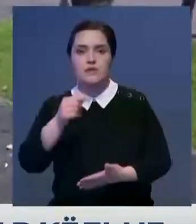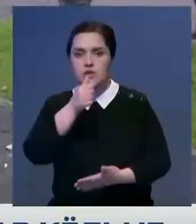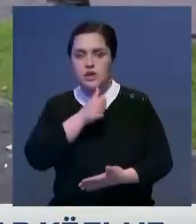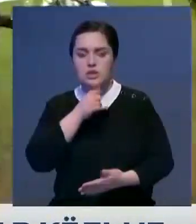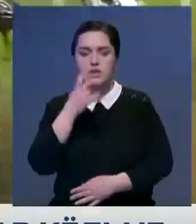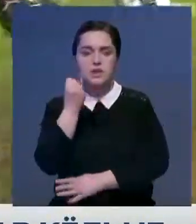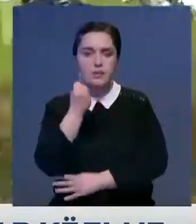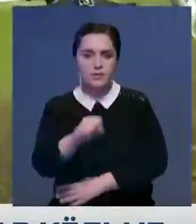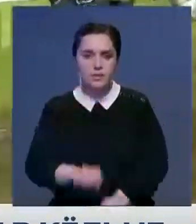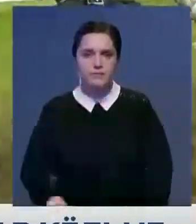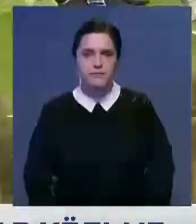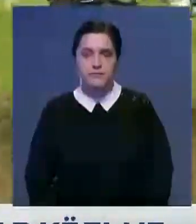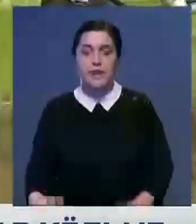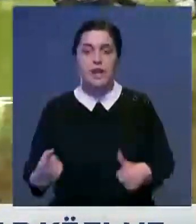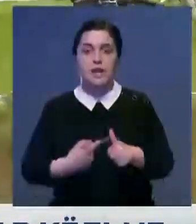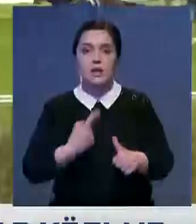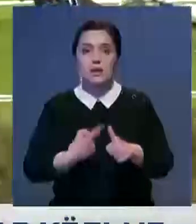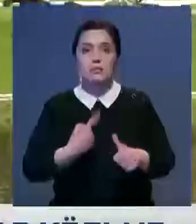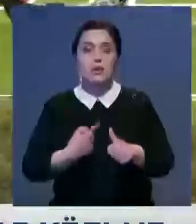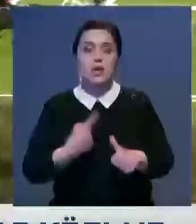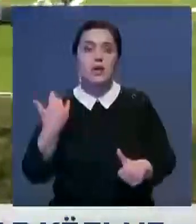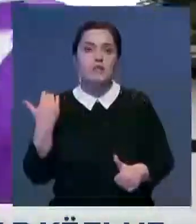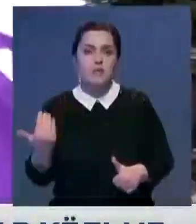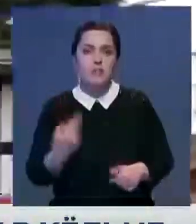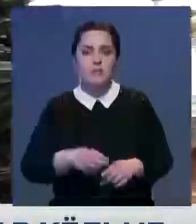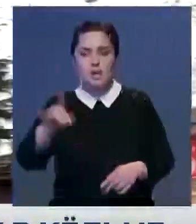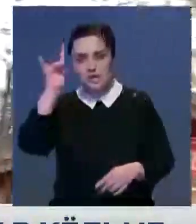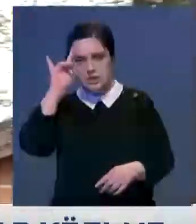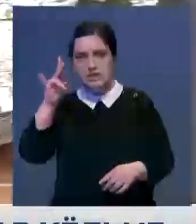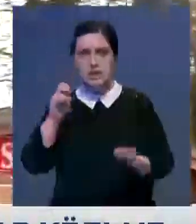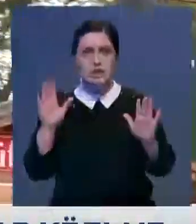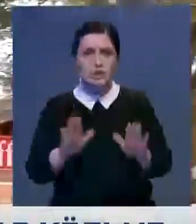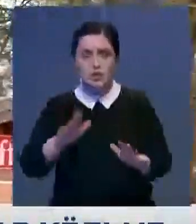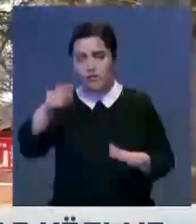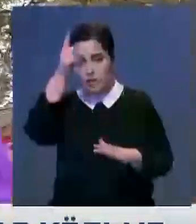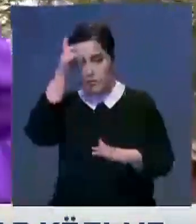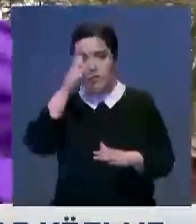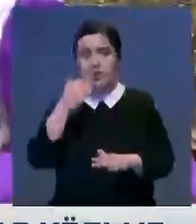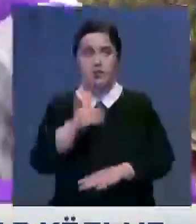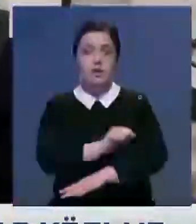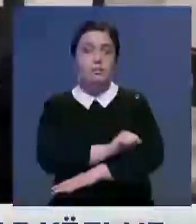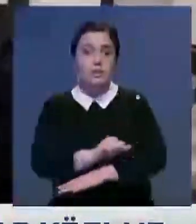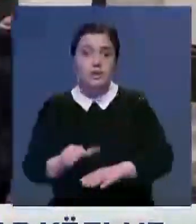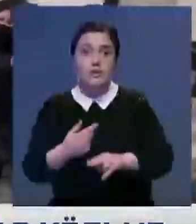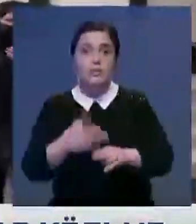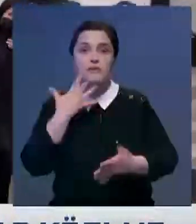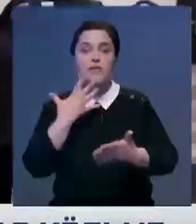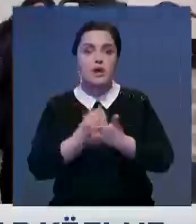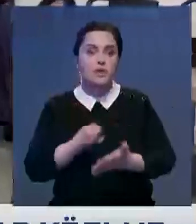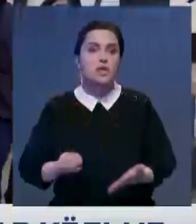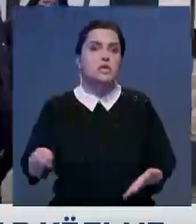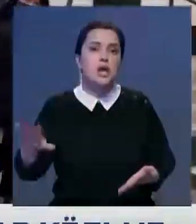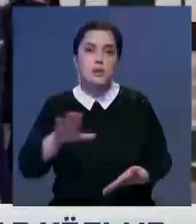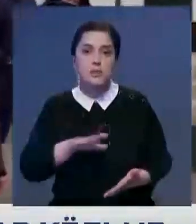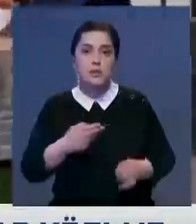победу. Имя Бауржана Мурзабаева широко известно не только в Германии, но и за ее пределами. Свою европейскую